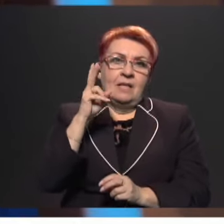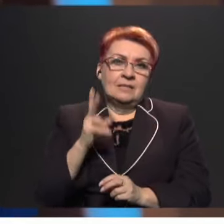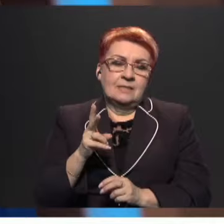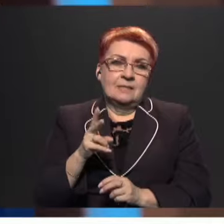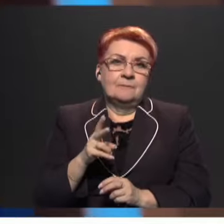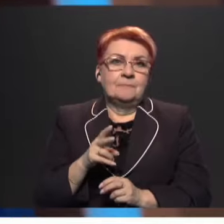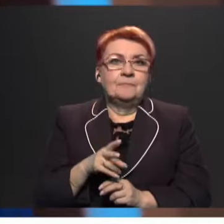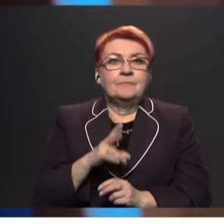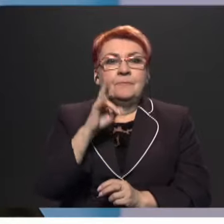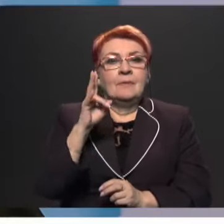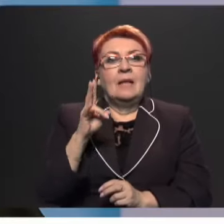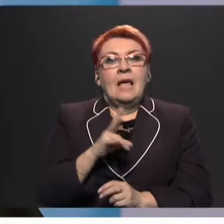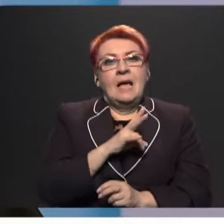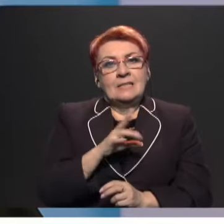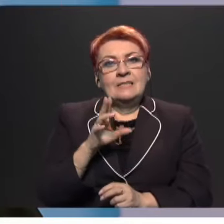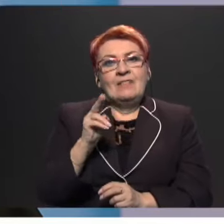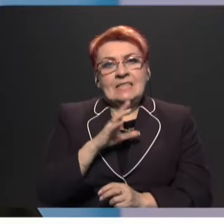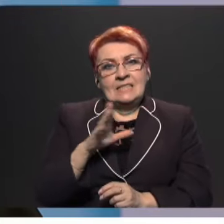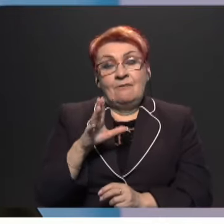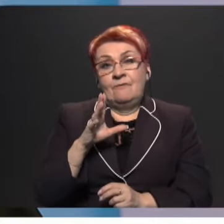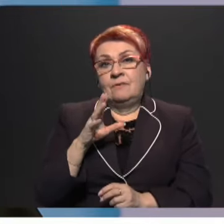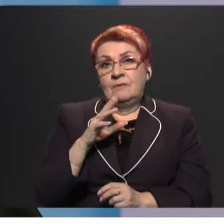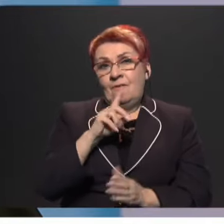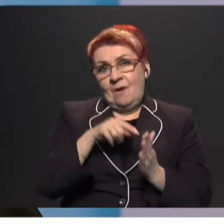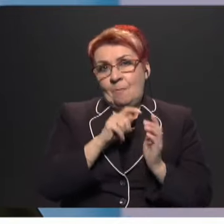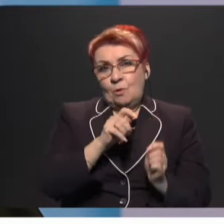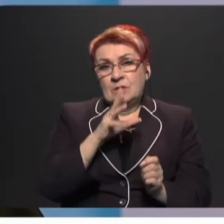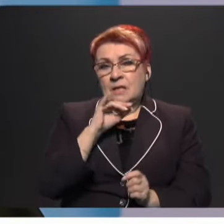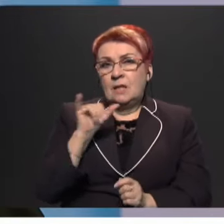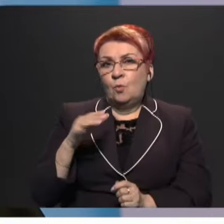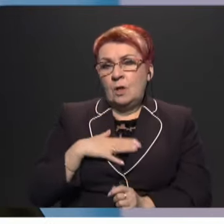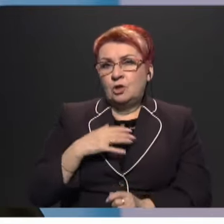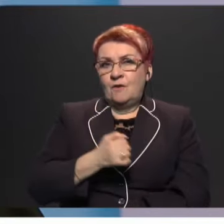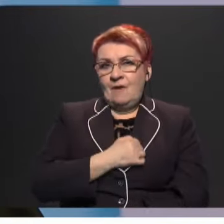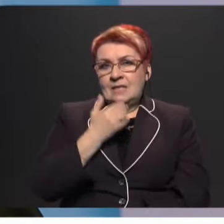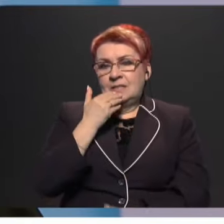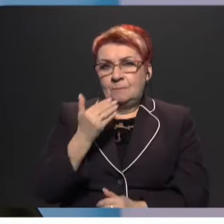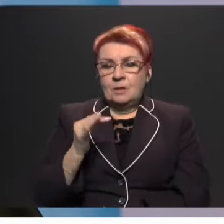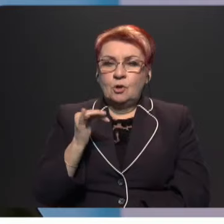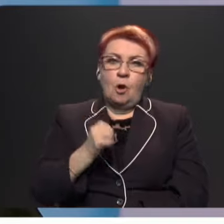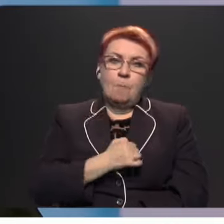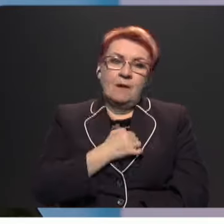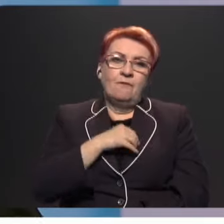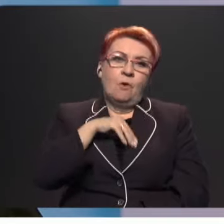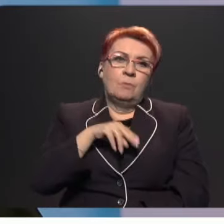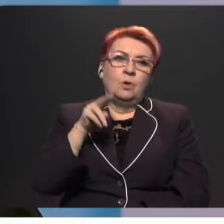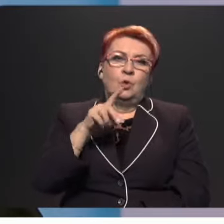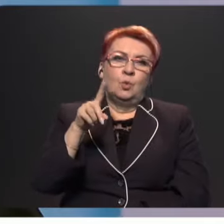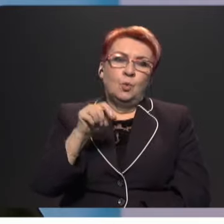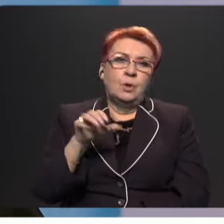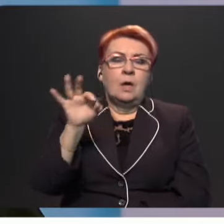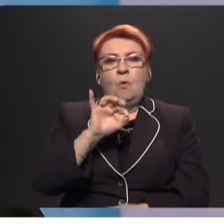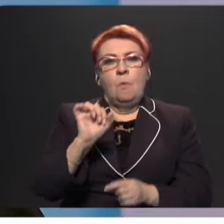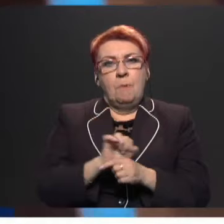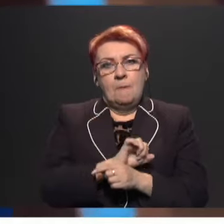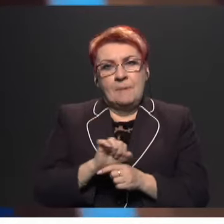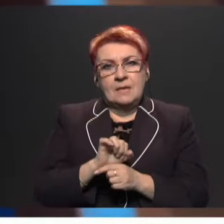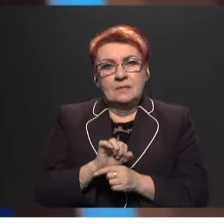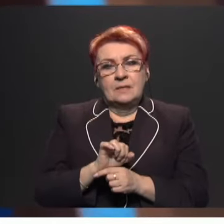меня к вам вопрос какой. Когда у наших военных спрашивают и о боевом духе, и о победе,